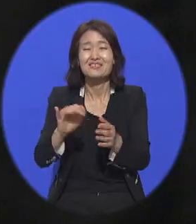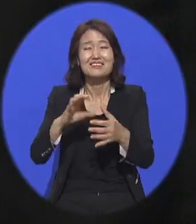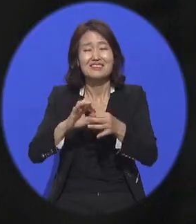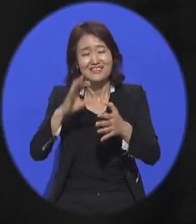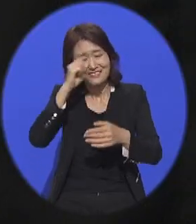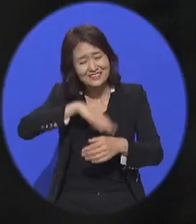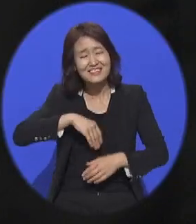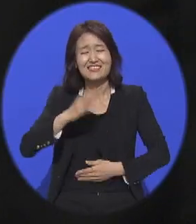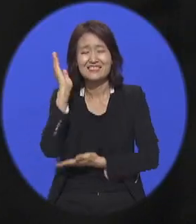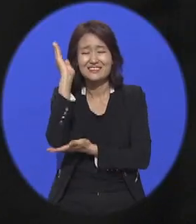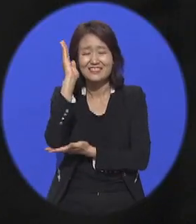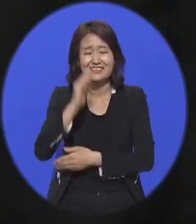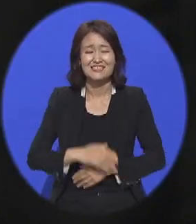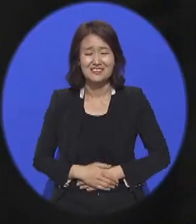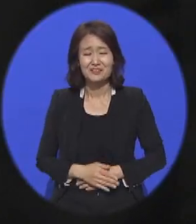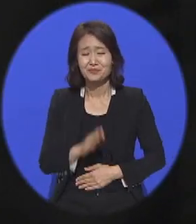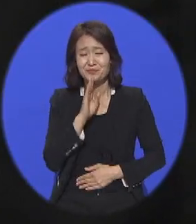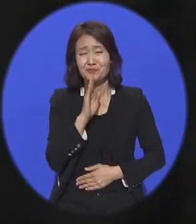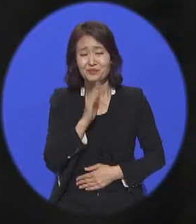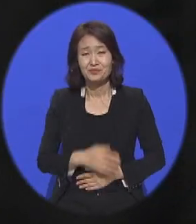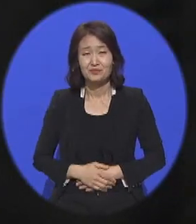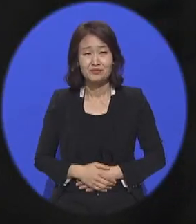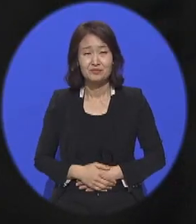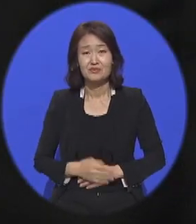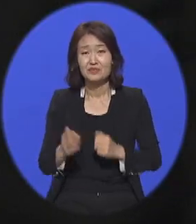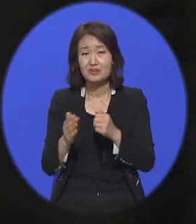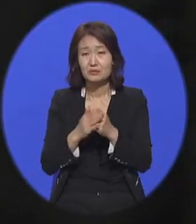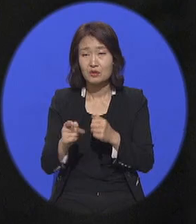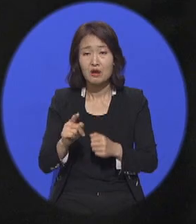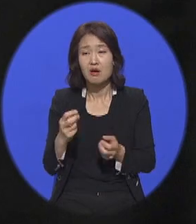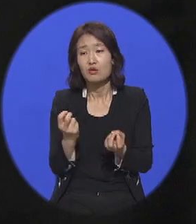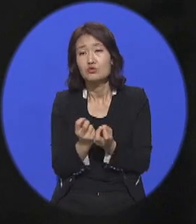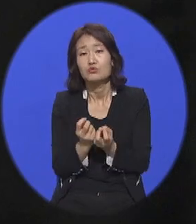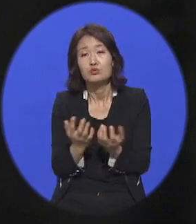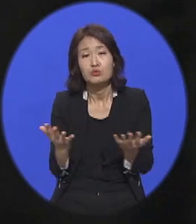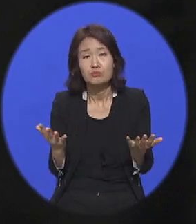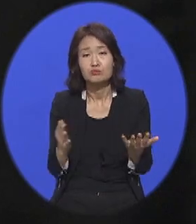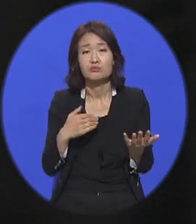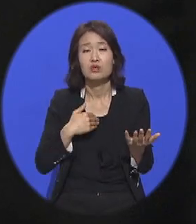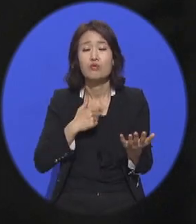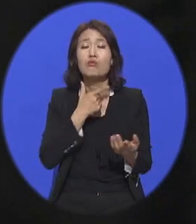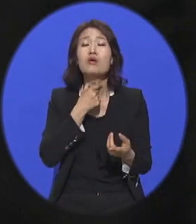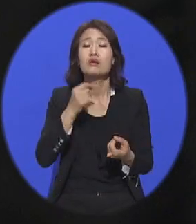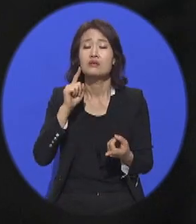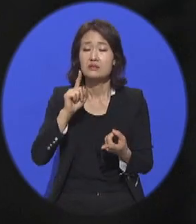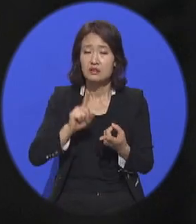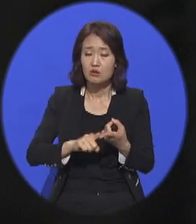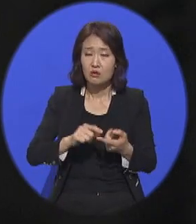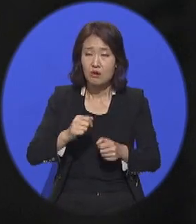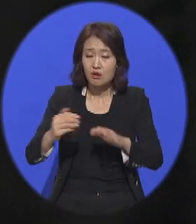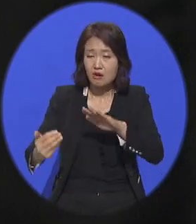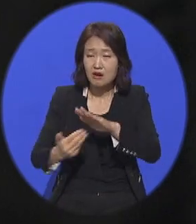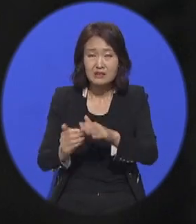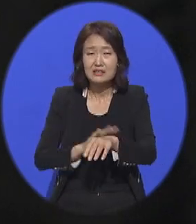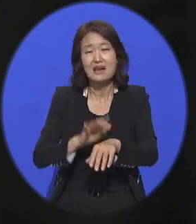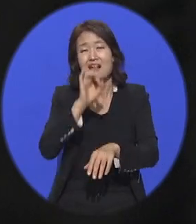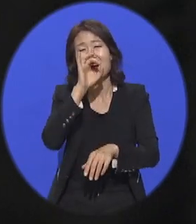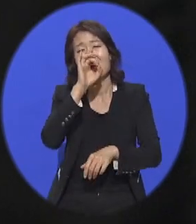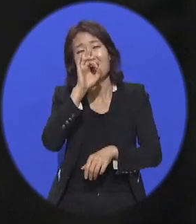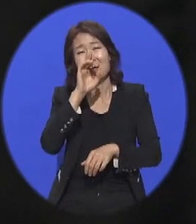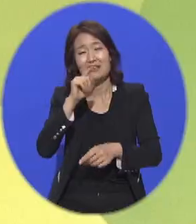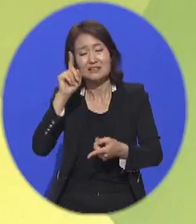그렇습니다. 사실적인 이야기이기나 한데 그래서 이것은 어쩔 수 없이 내 원하는 대로 되지 않고 정해진 대로 갑니다.